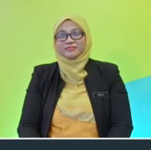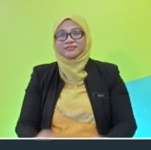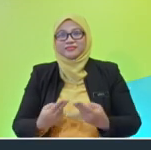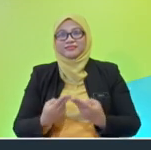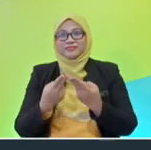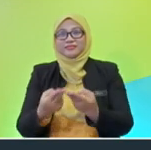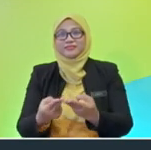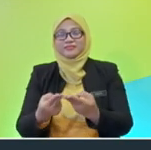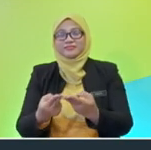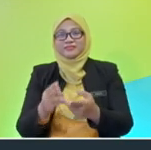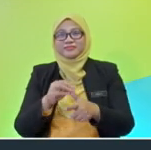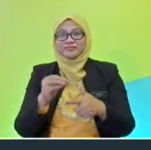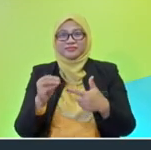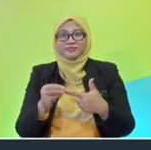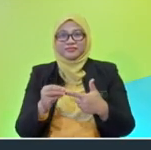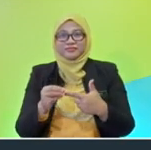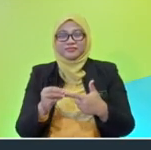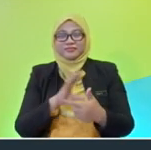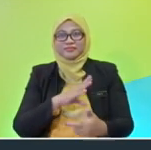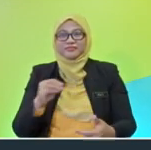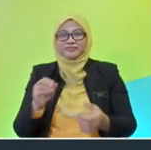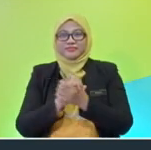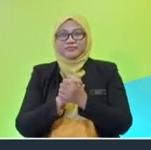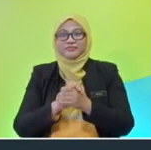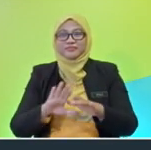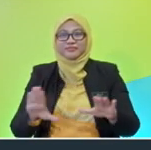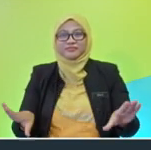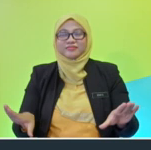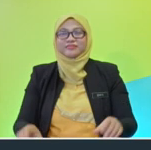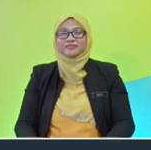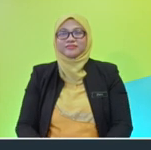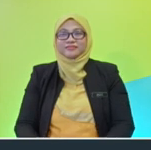D menjamin keselamatan bagi